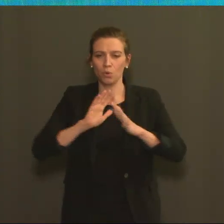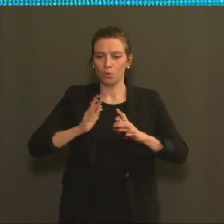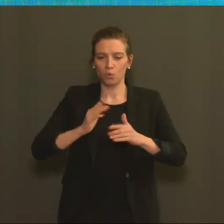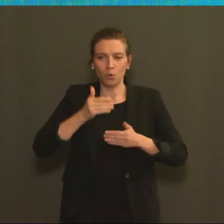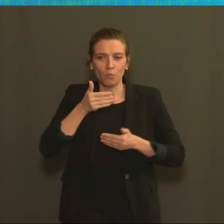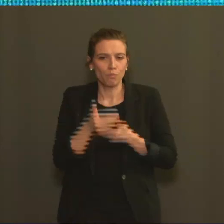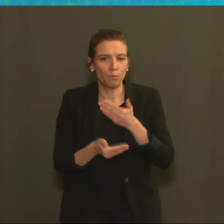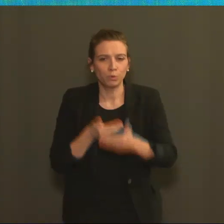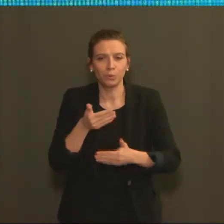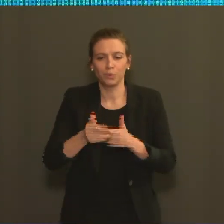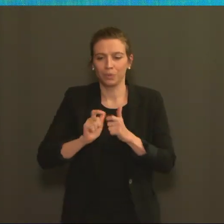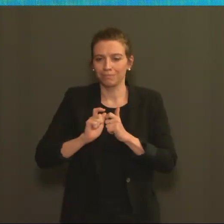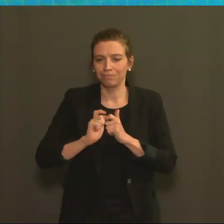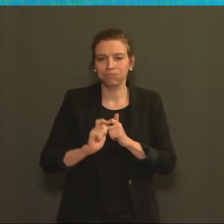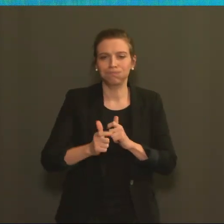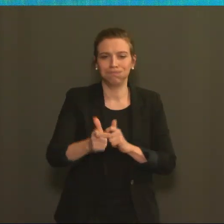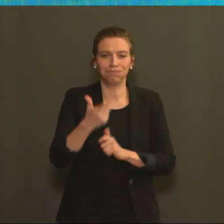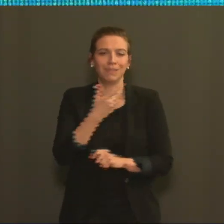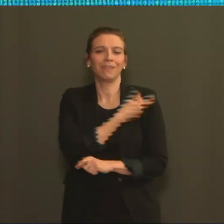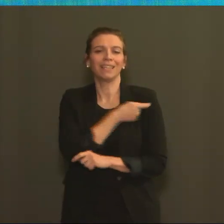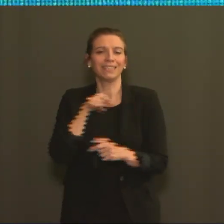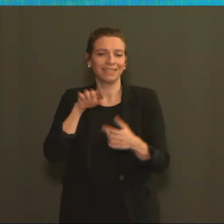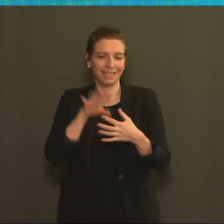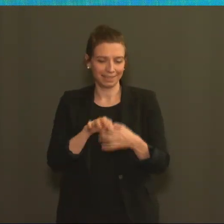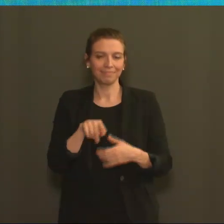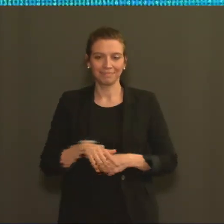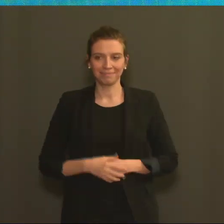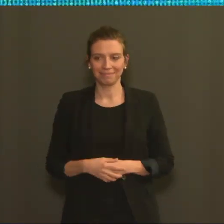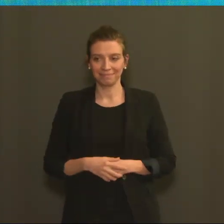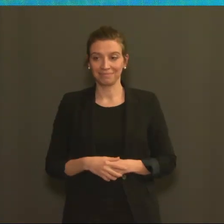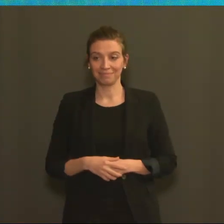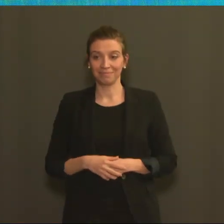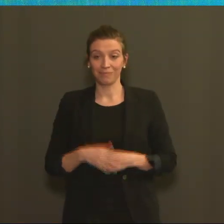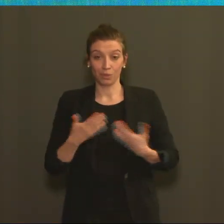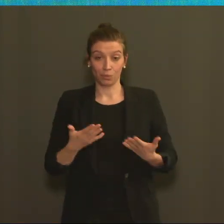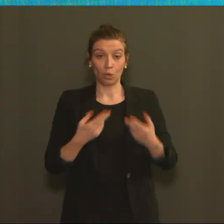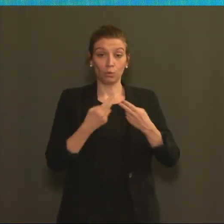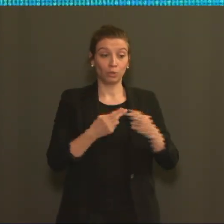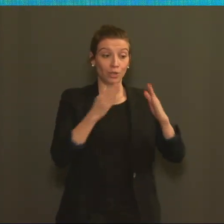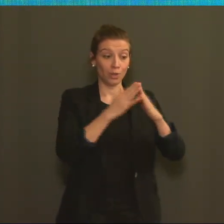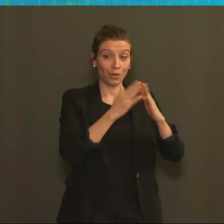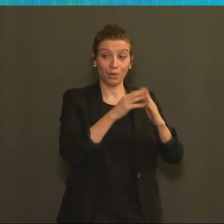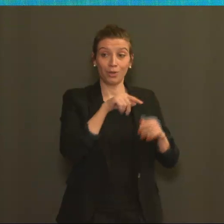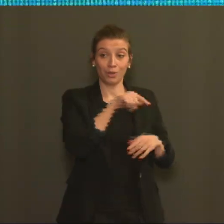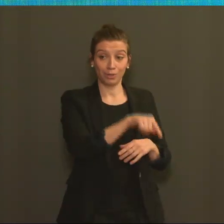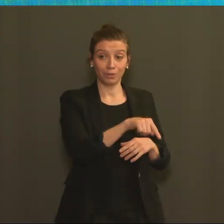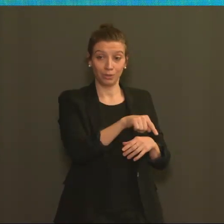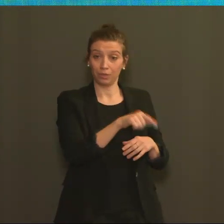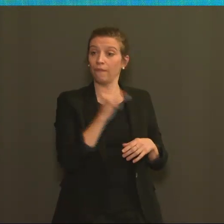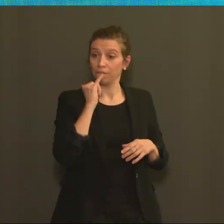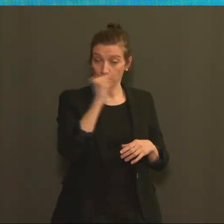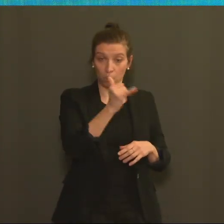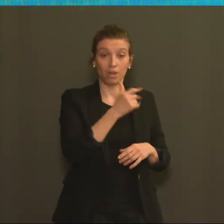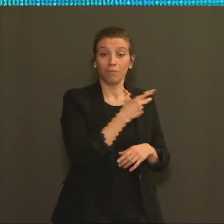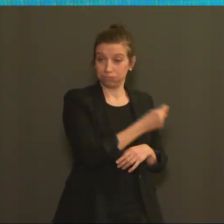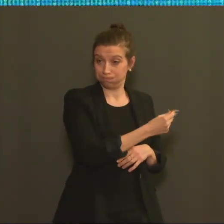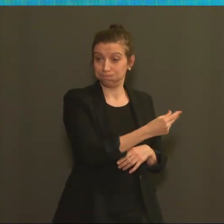de vaccinatie met het pfizer vaccin in de woonzorgcentra gaat onverminderd voor een volgens